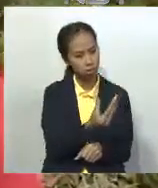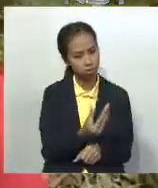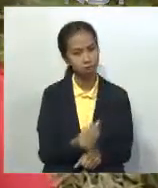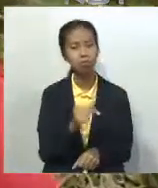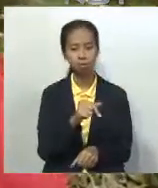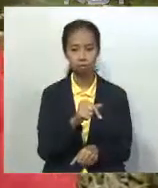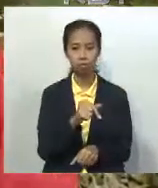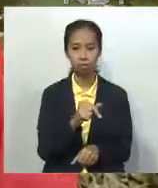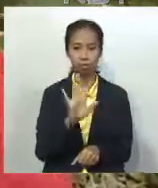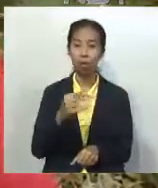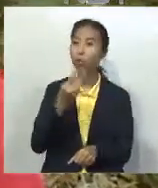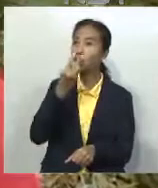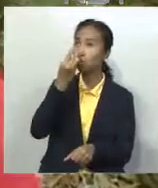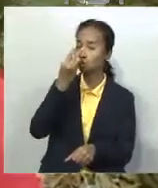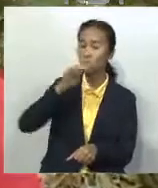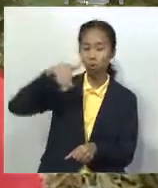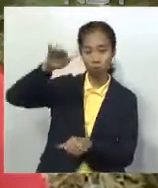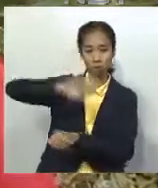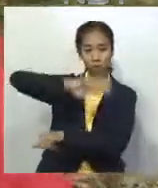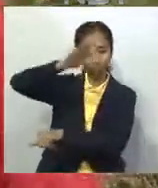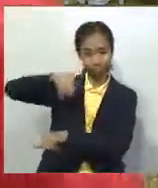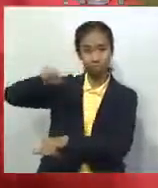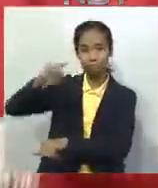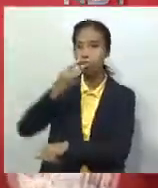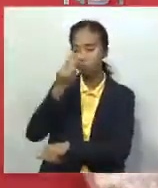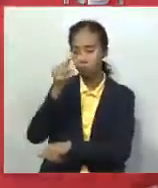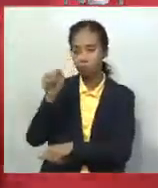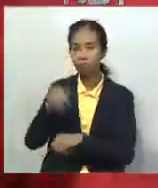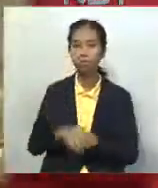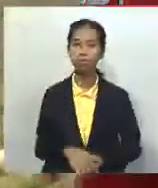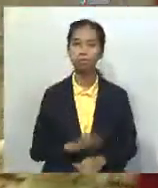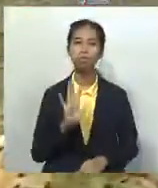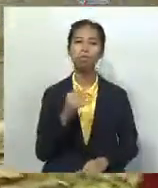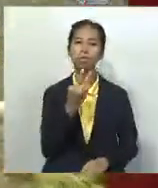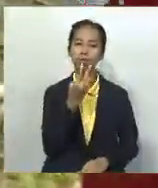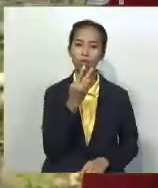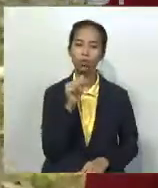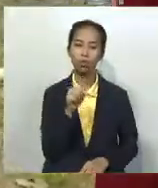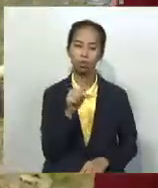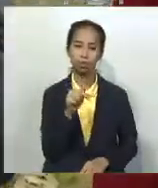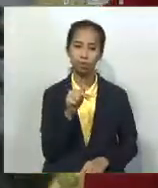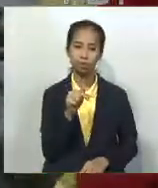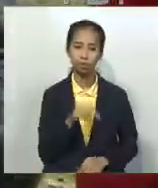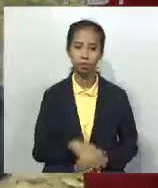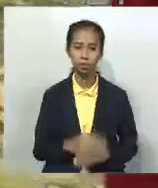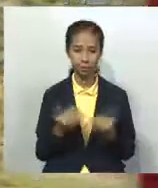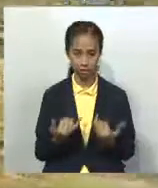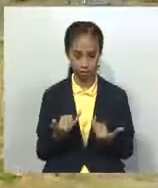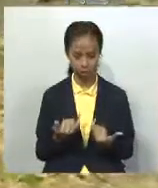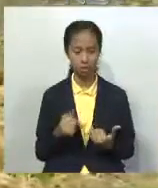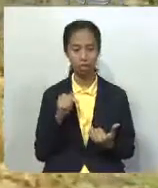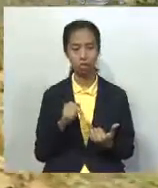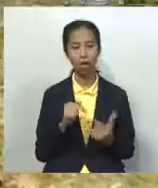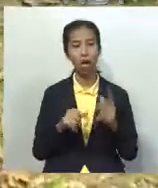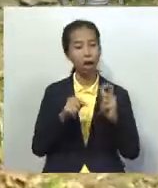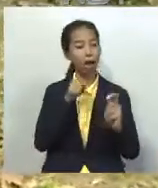ครับ เดี๋ยวเราจะขึ้นไปข้างบนด้วยกัน ได้ครับ ได้ค่ะซึ่งต้องบอกคุณผู้ชมเลยนะคะว่าพื้นที่ป่าแดดอำเภอแม่สวย